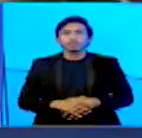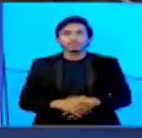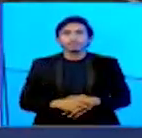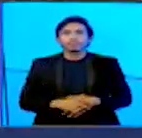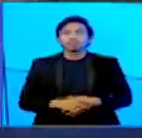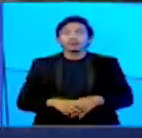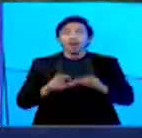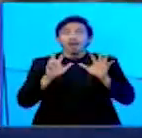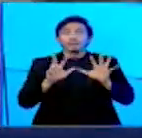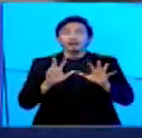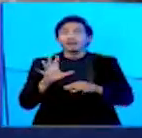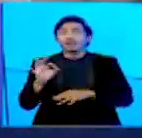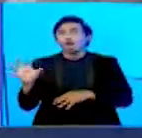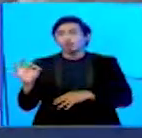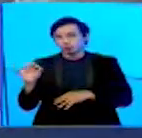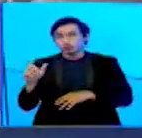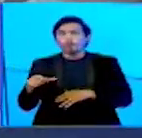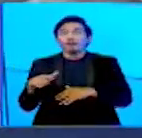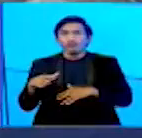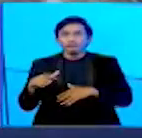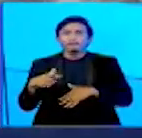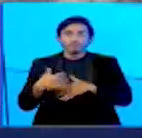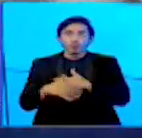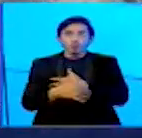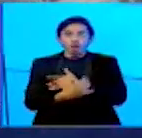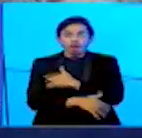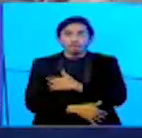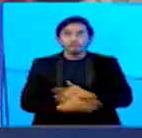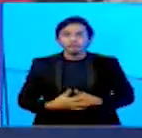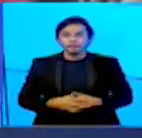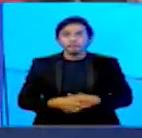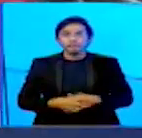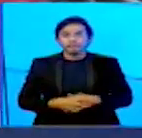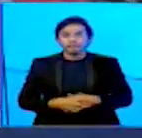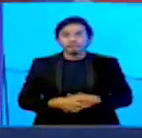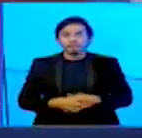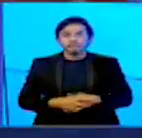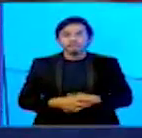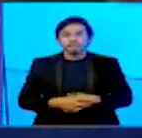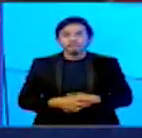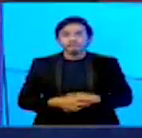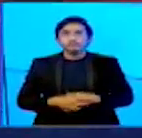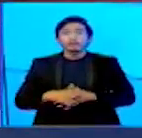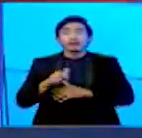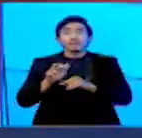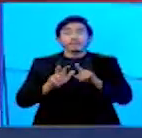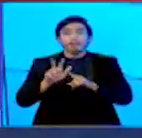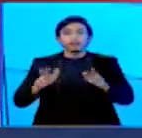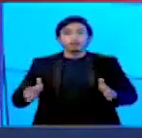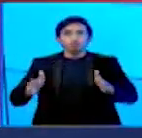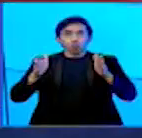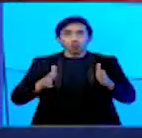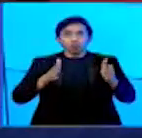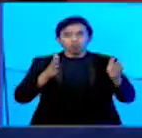dari gedung yang menjalin mengalami kerusakan sebanyak 17 segedung laut gedung ke-8 sudah selesai